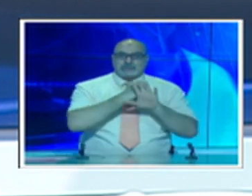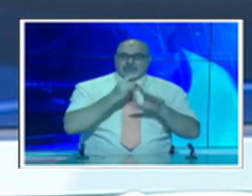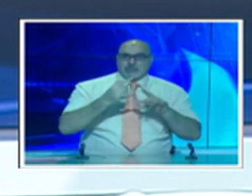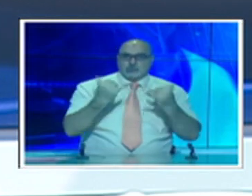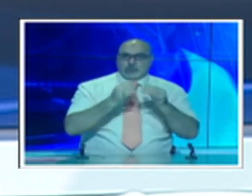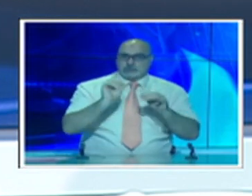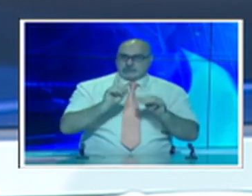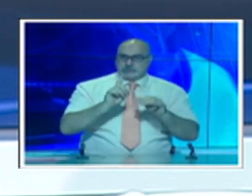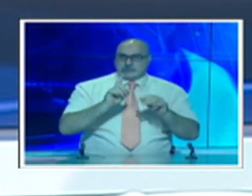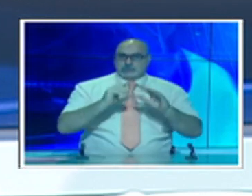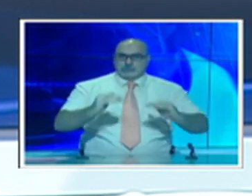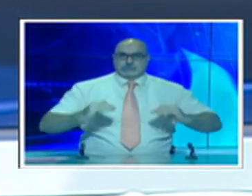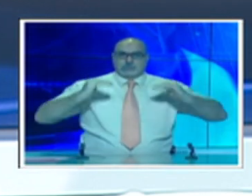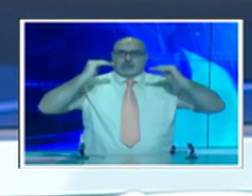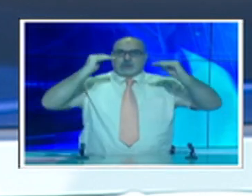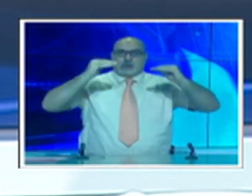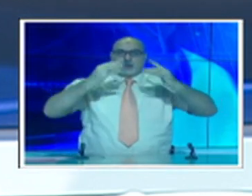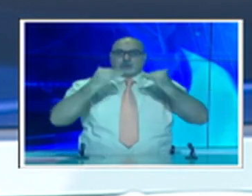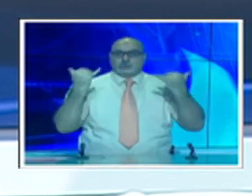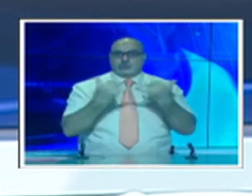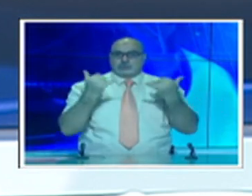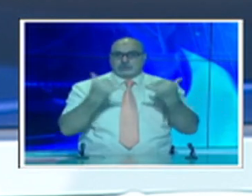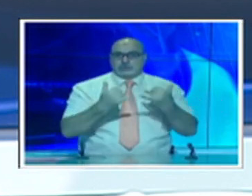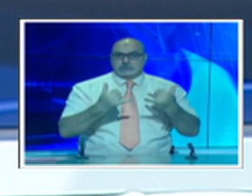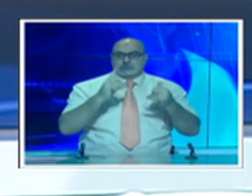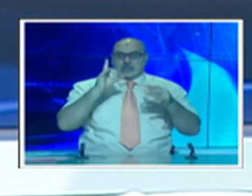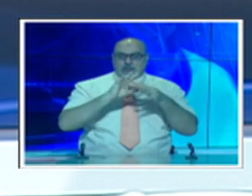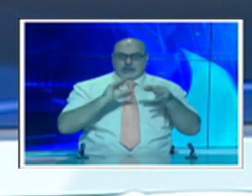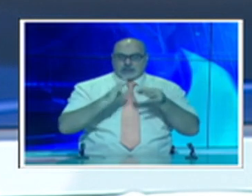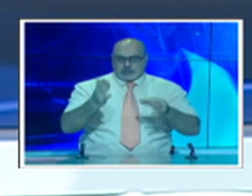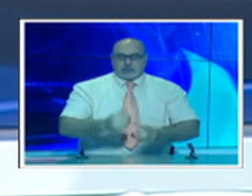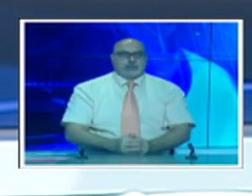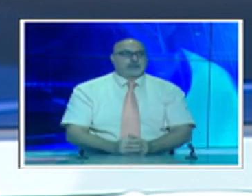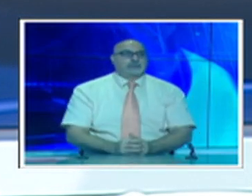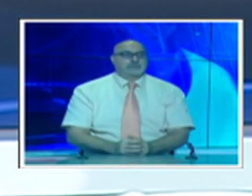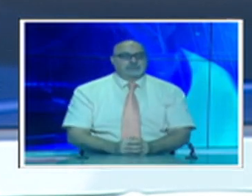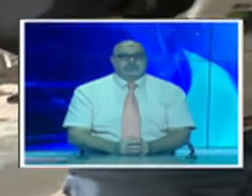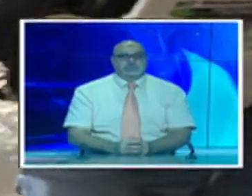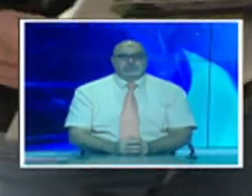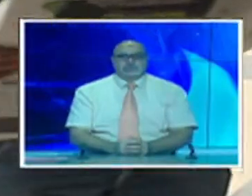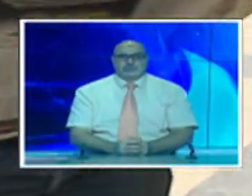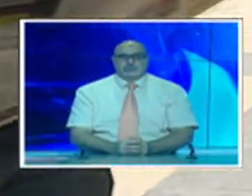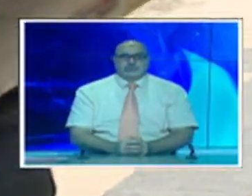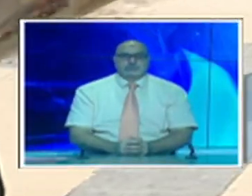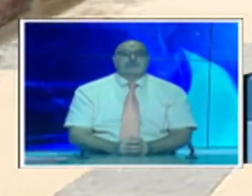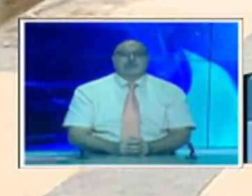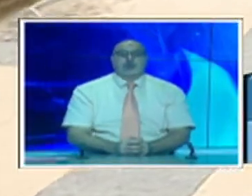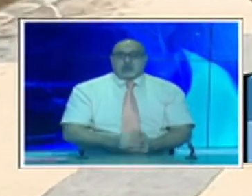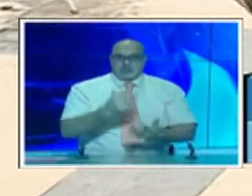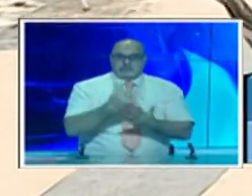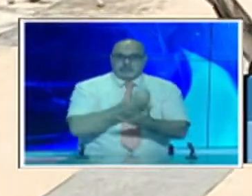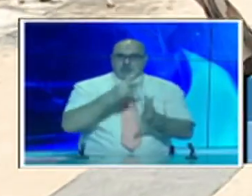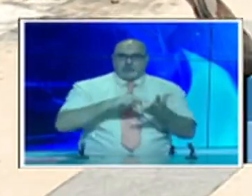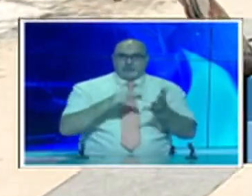الصحفي والارتقاء بالمنظومة الإعلامية. إلهام عشير تفصل. كسب جديدة يحملها